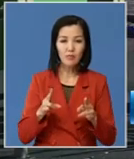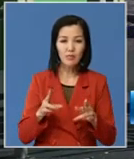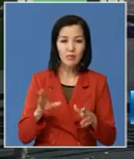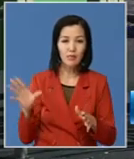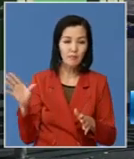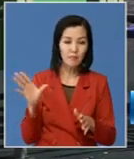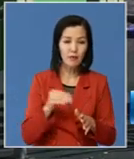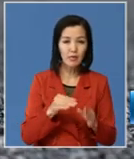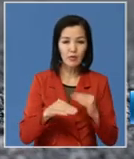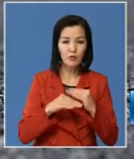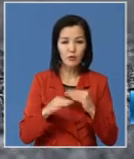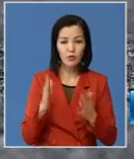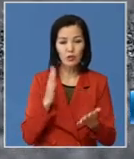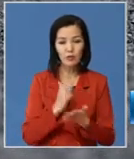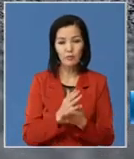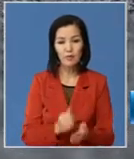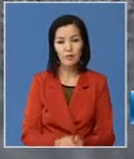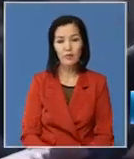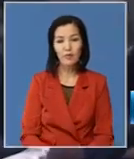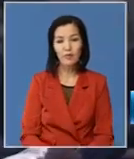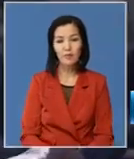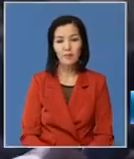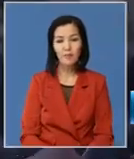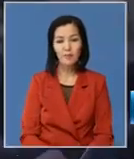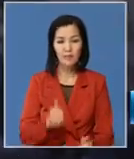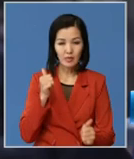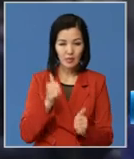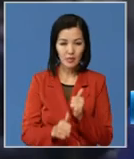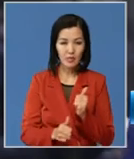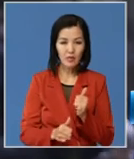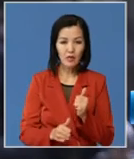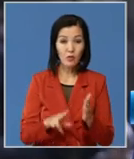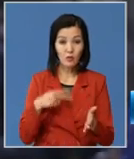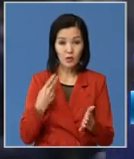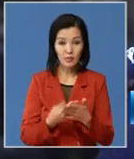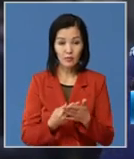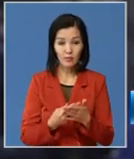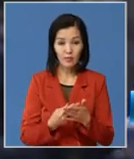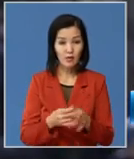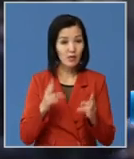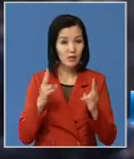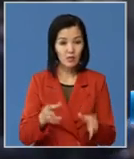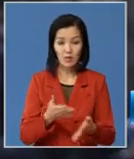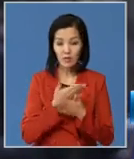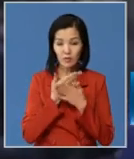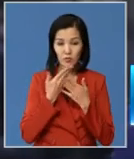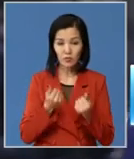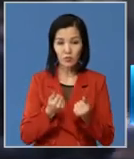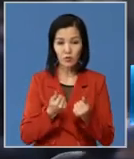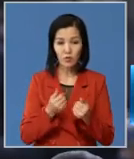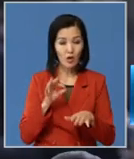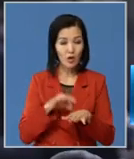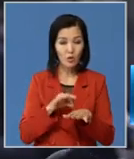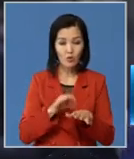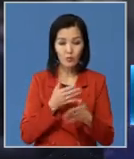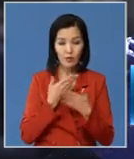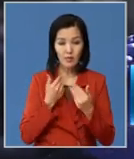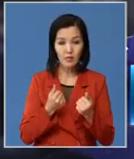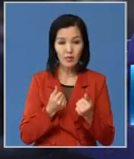дәрі-дәрмекке ақша таппай қысылып отырған отбасыға бүгін көмір түсіріліп берілді. Үй суық, қыста сол қиналамыз